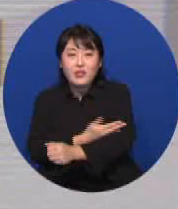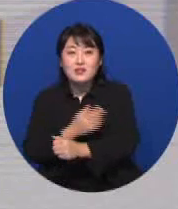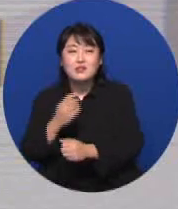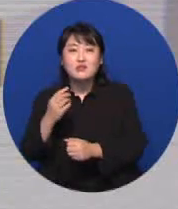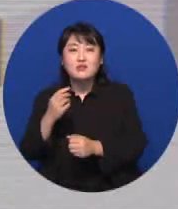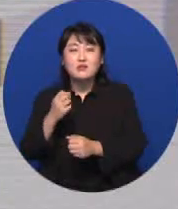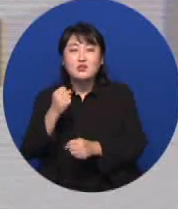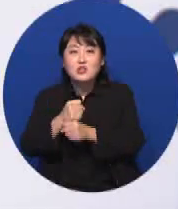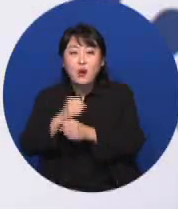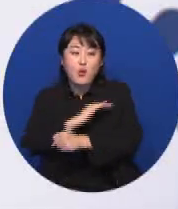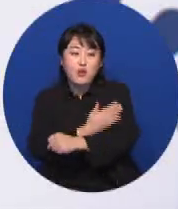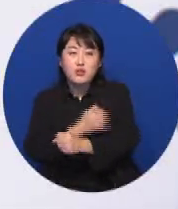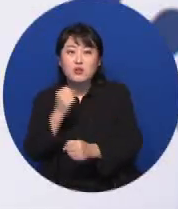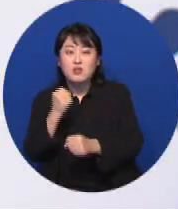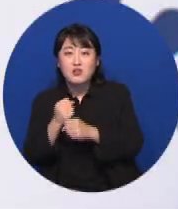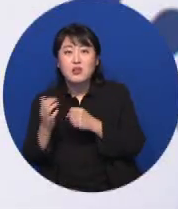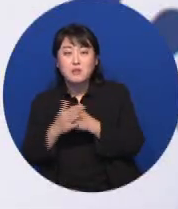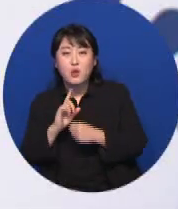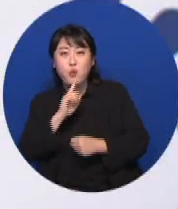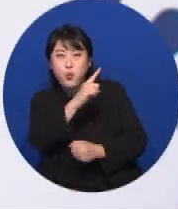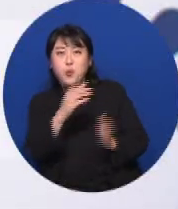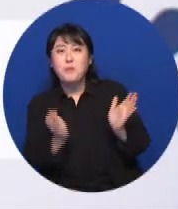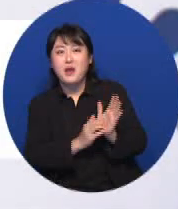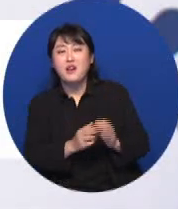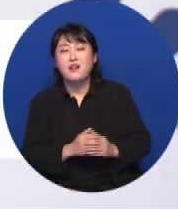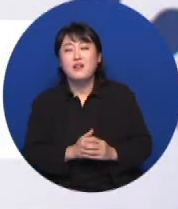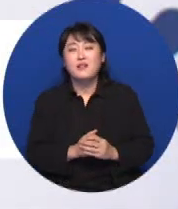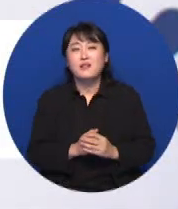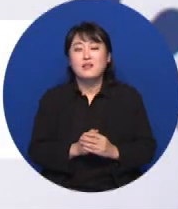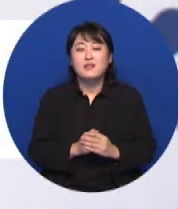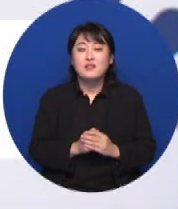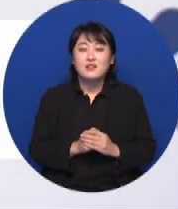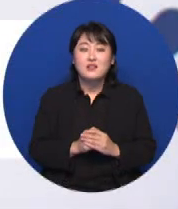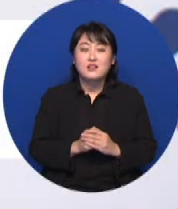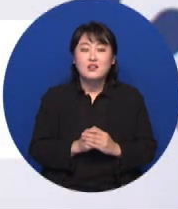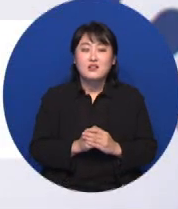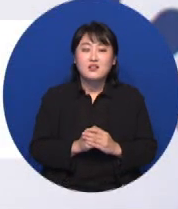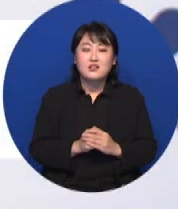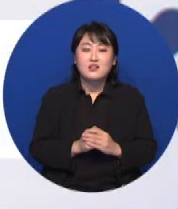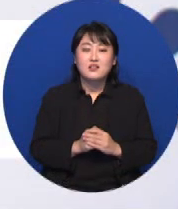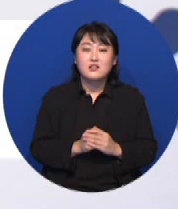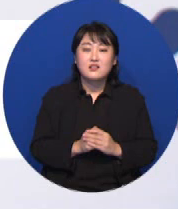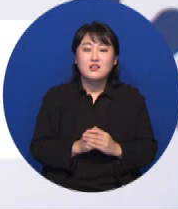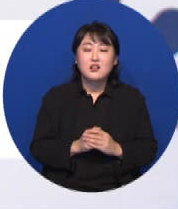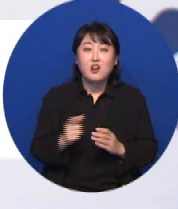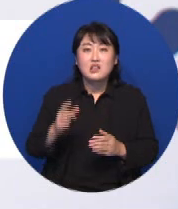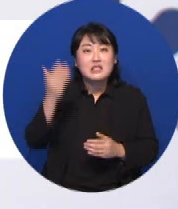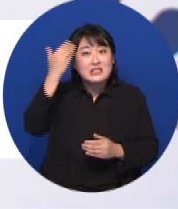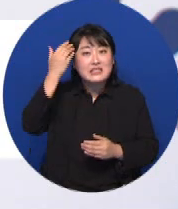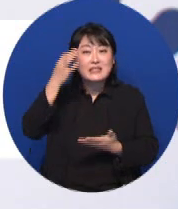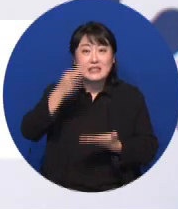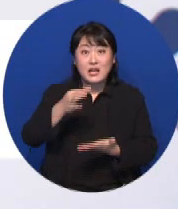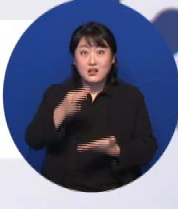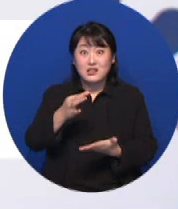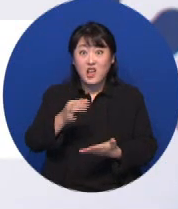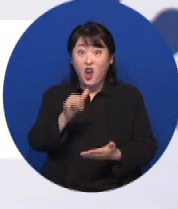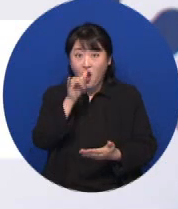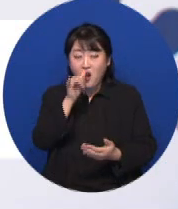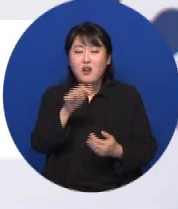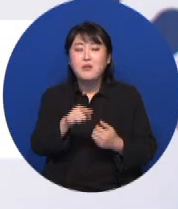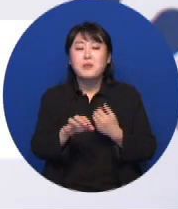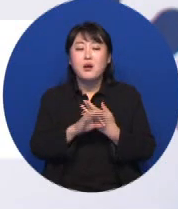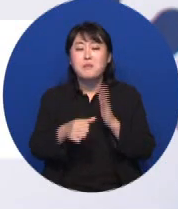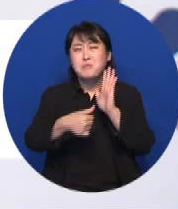고소했습니다 예를 들어 명품 가방의 상표나 디자인 등 뒷 재산이 부여 되어 있다면 이러한